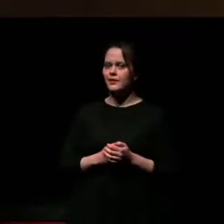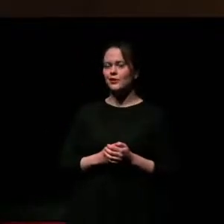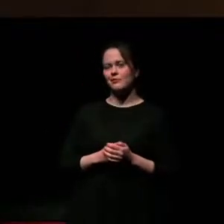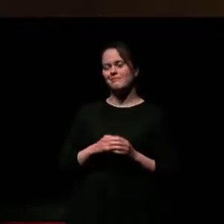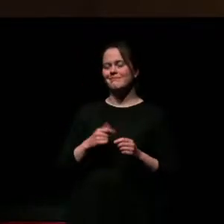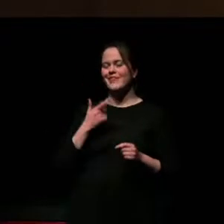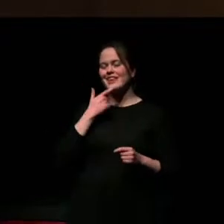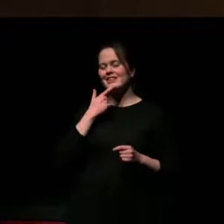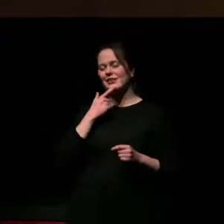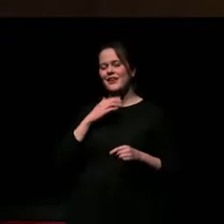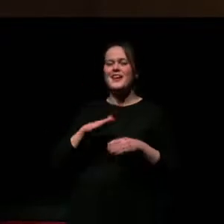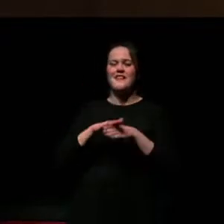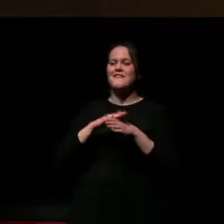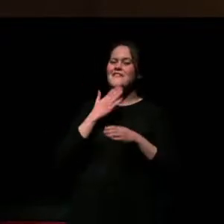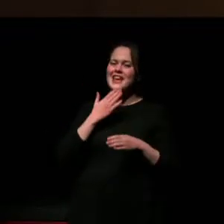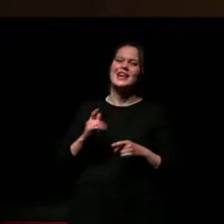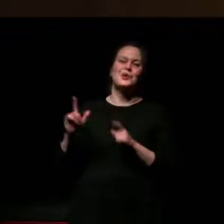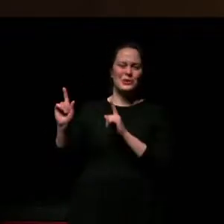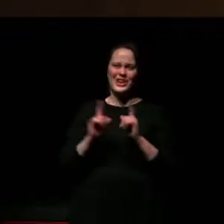da.